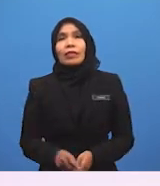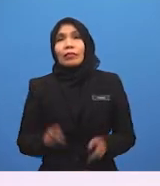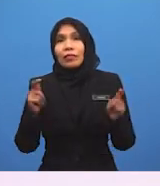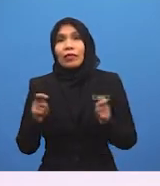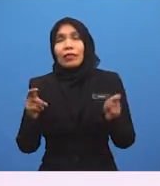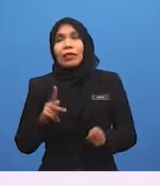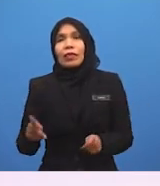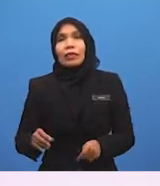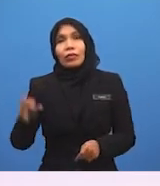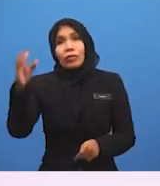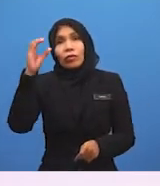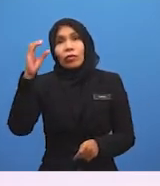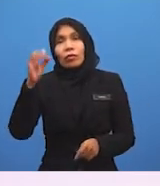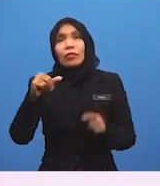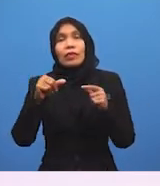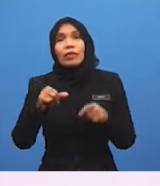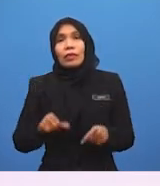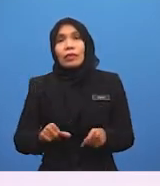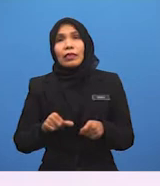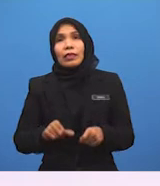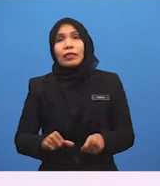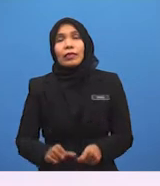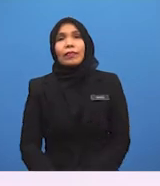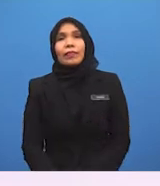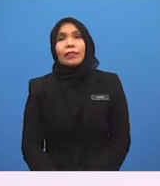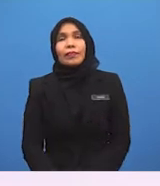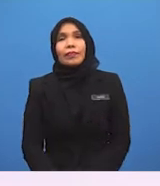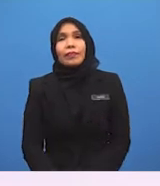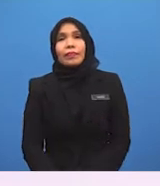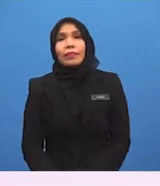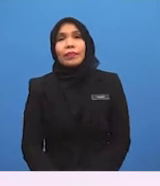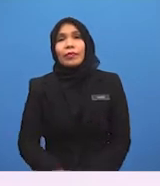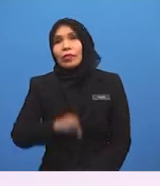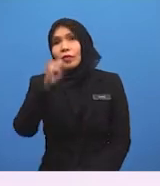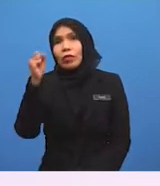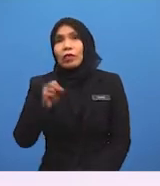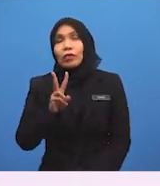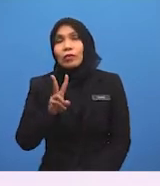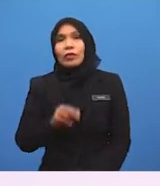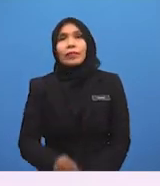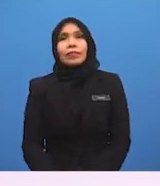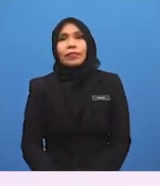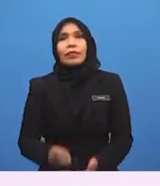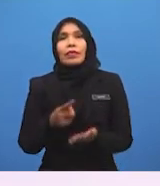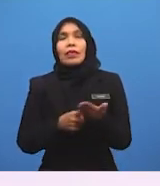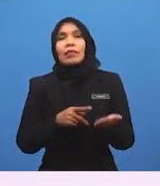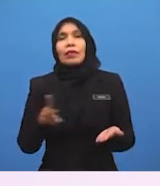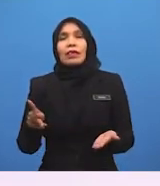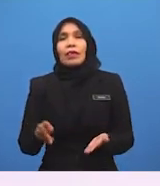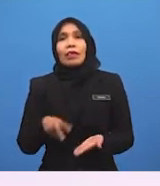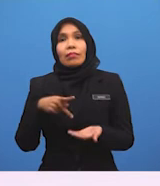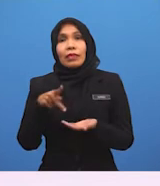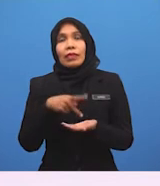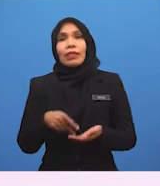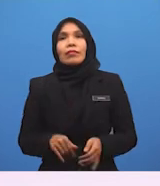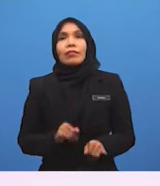adil? Jelaskan. Soalan kedua, apakah kesan